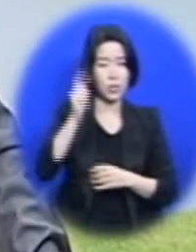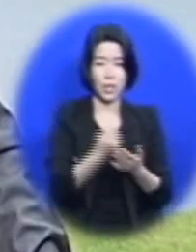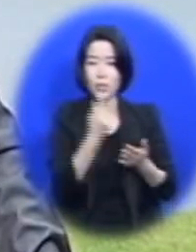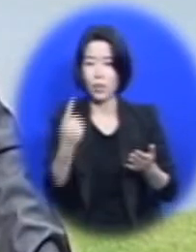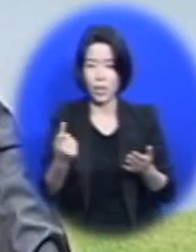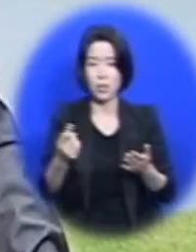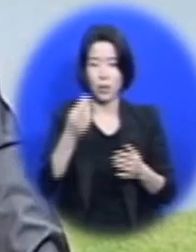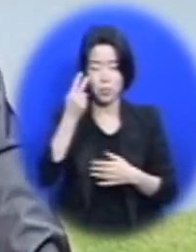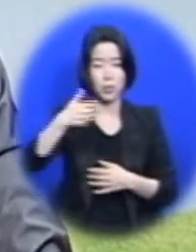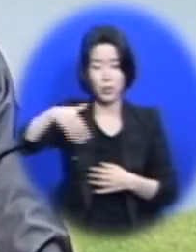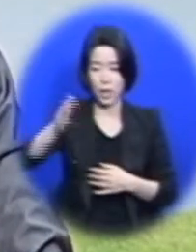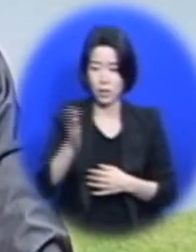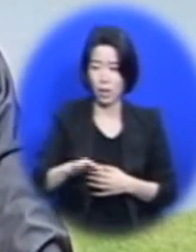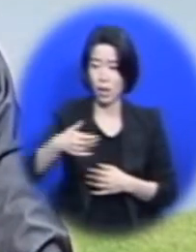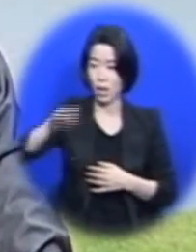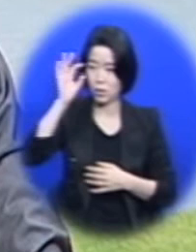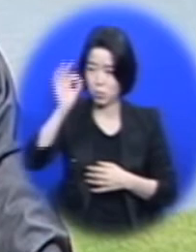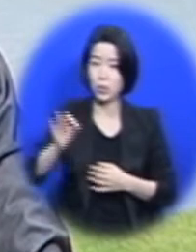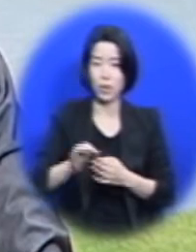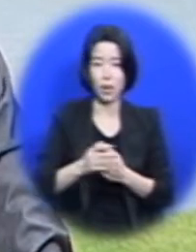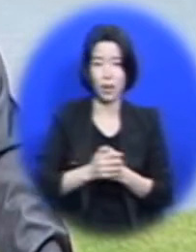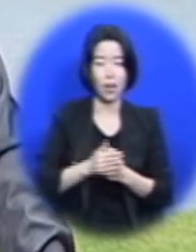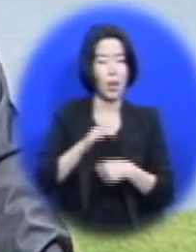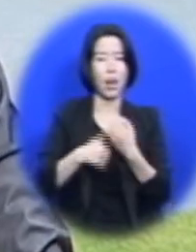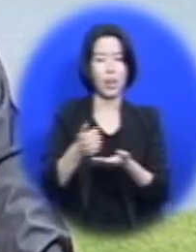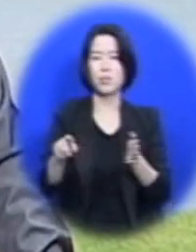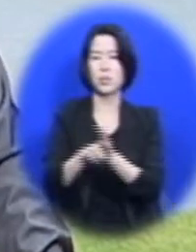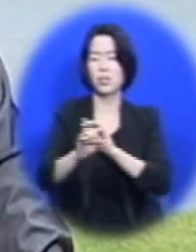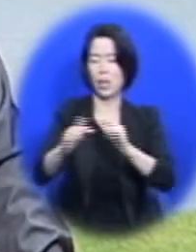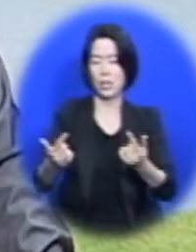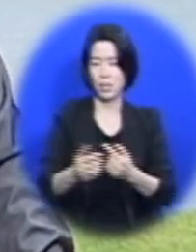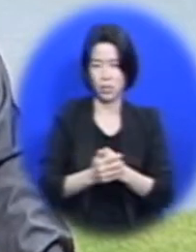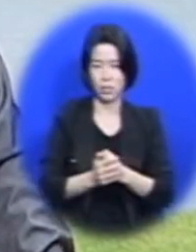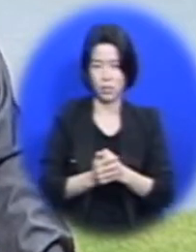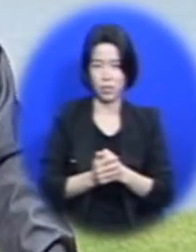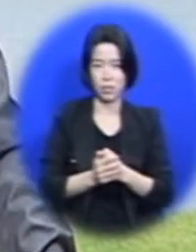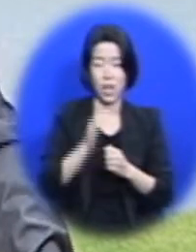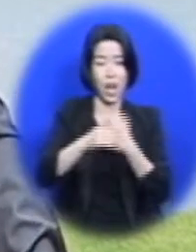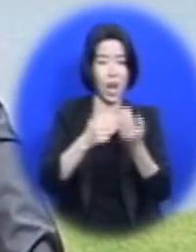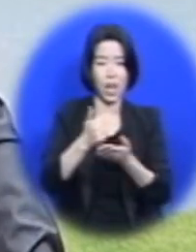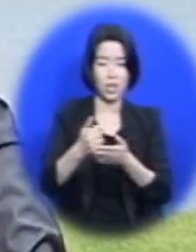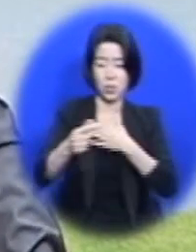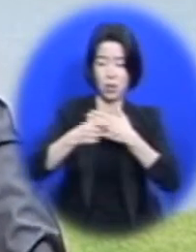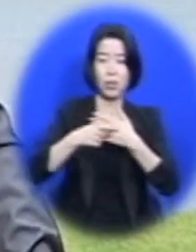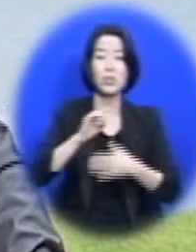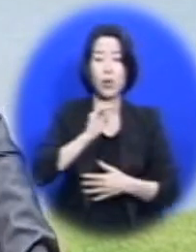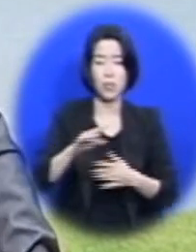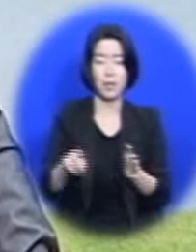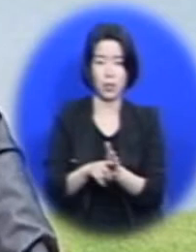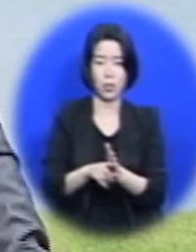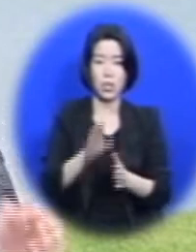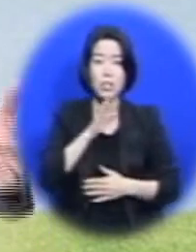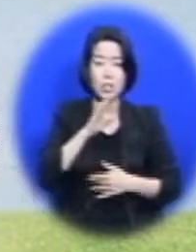갔는데 미국에 가보니까 하나님을 믿는 게 아니에요. 하나님을 겉으로만 믿는 거지